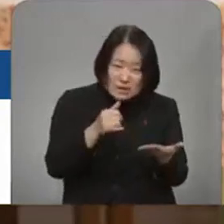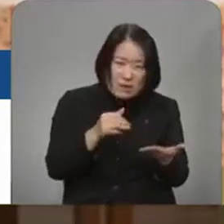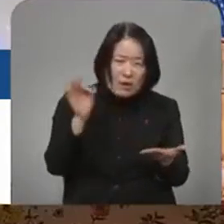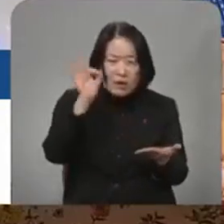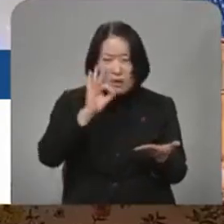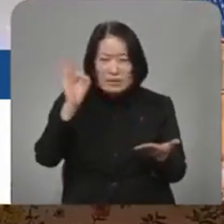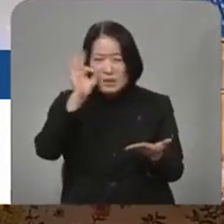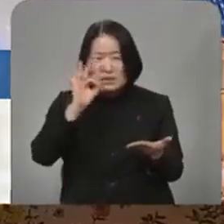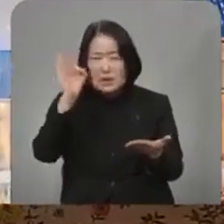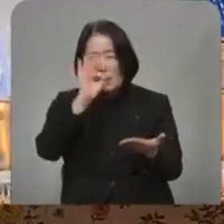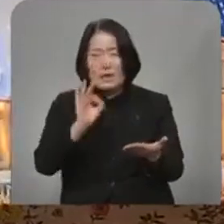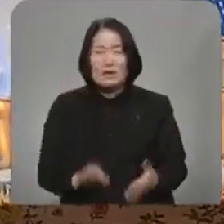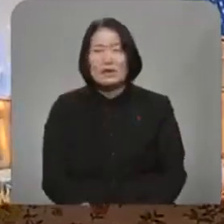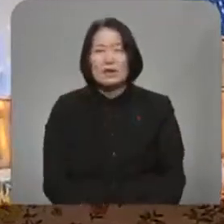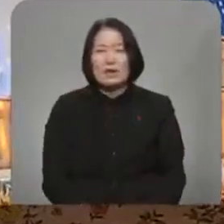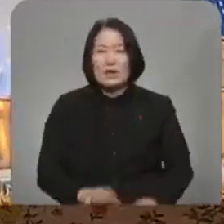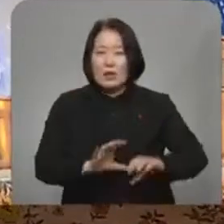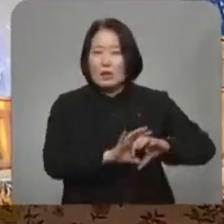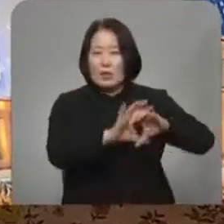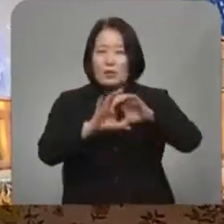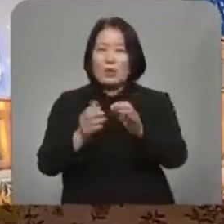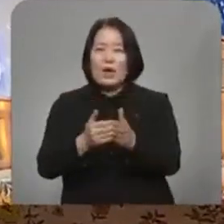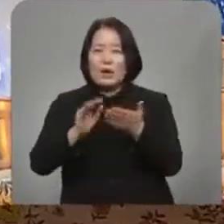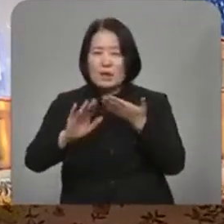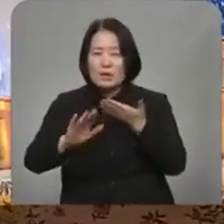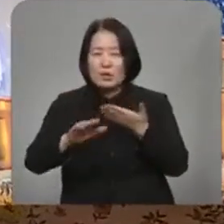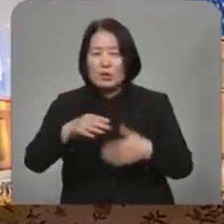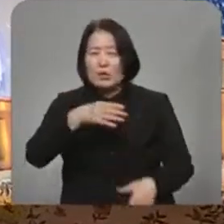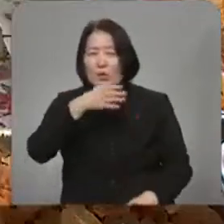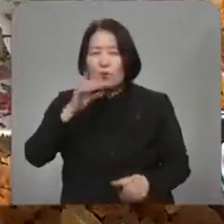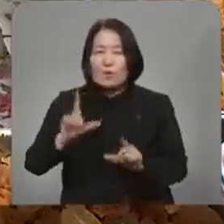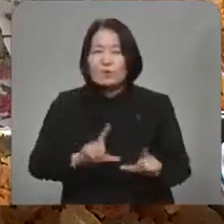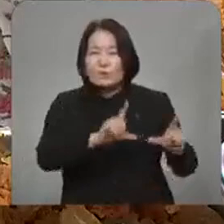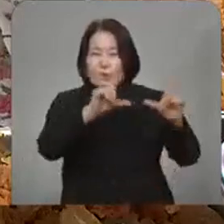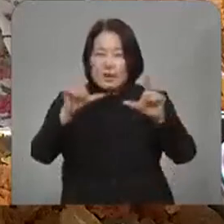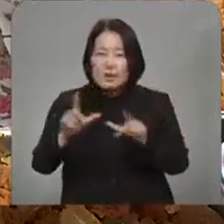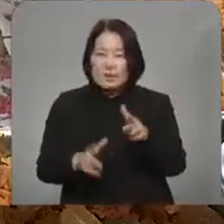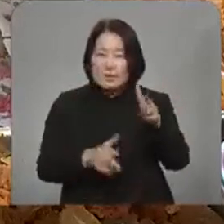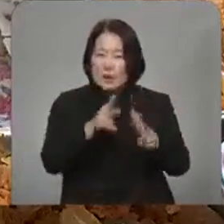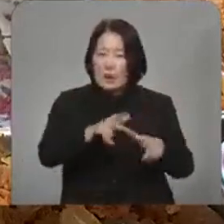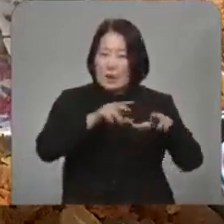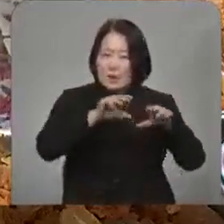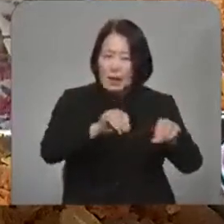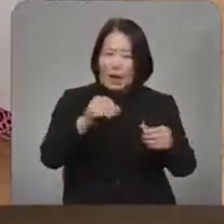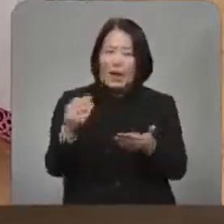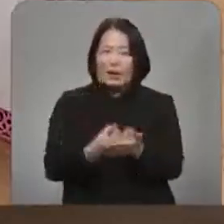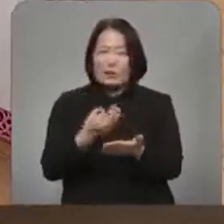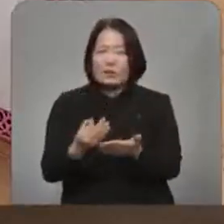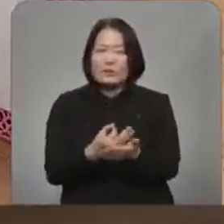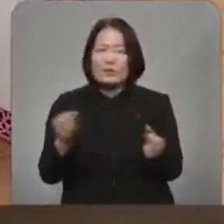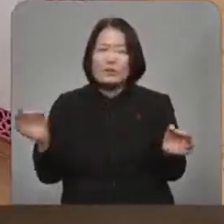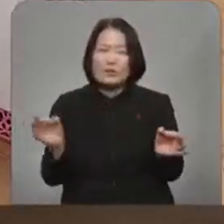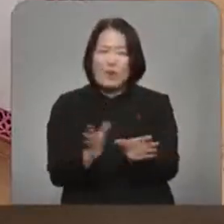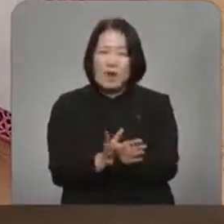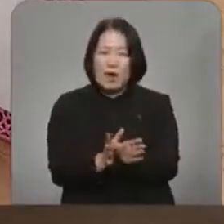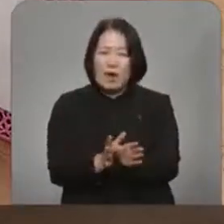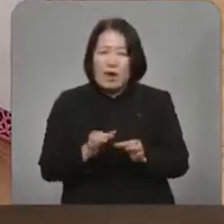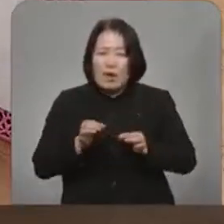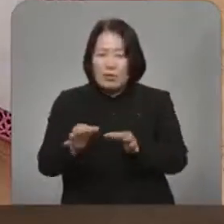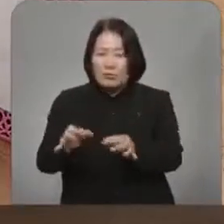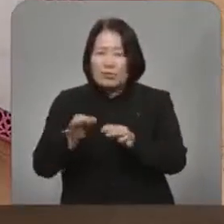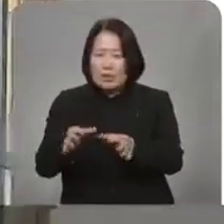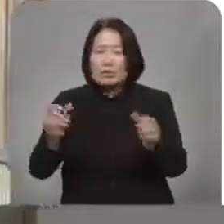찾아보고 계세요. 코로나19 이후 노인 공동 생활 가정 사업이 중단돼 수입원이 없어진 데다 후원마저